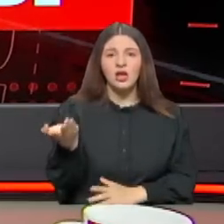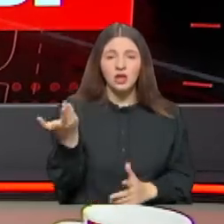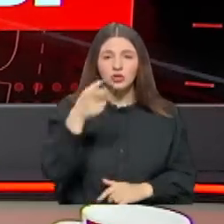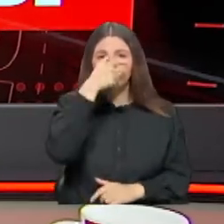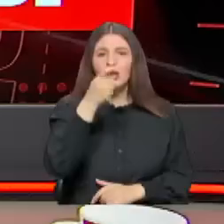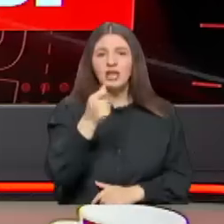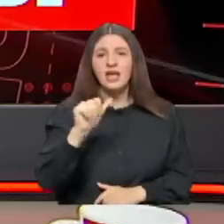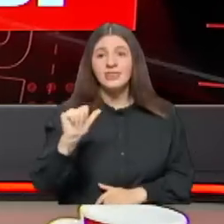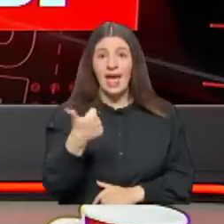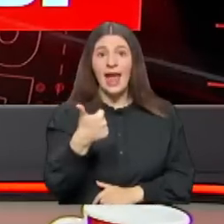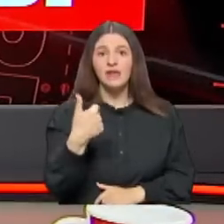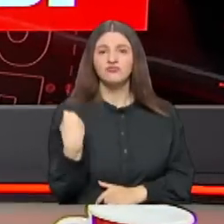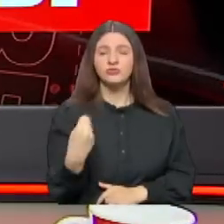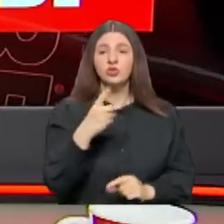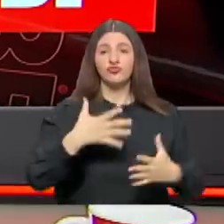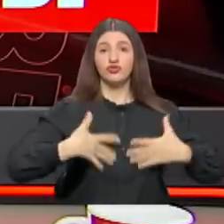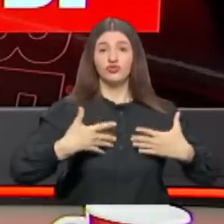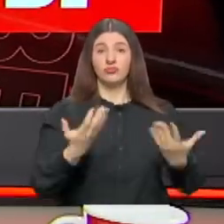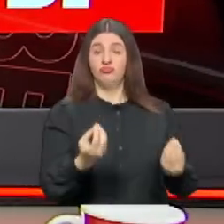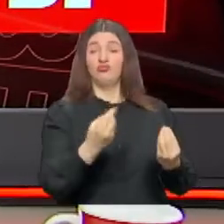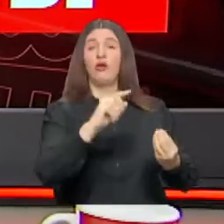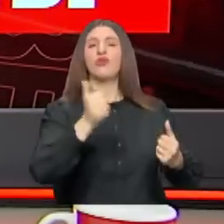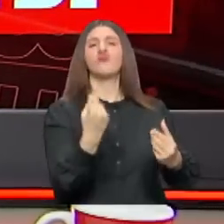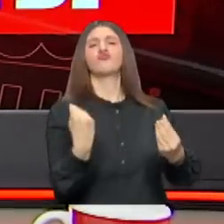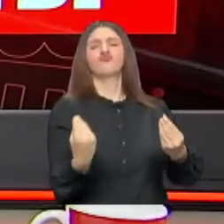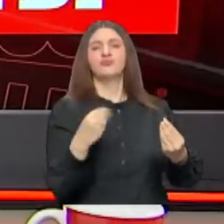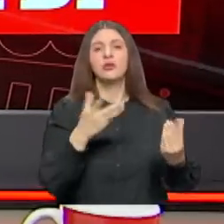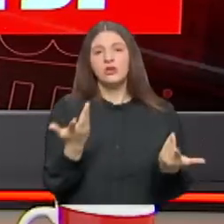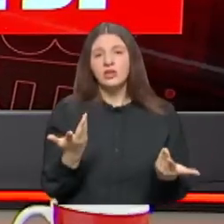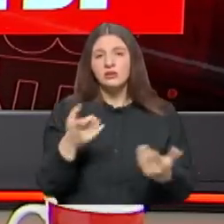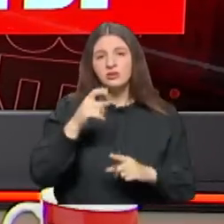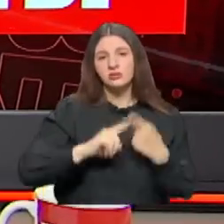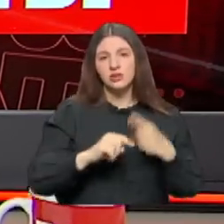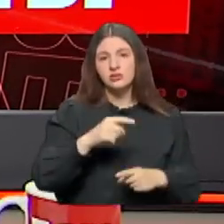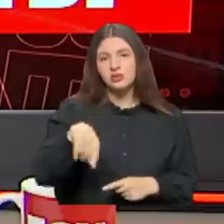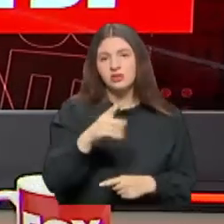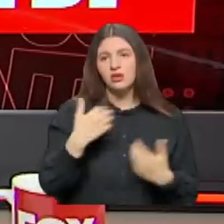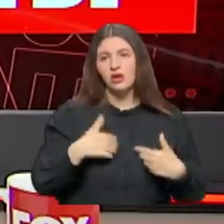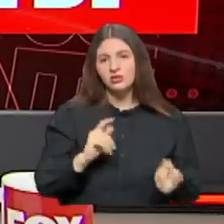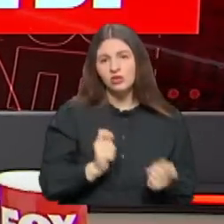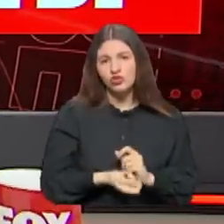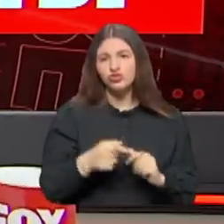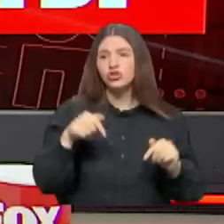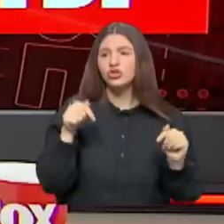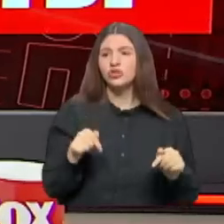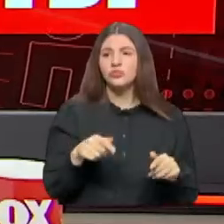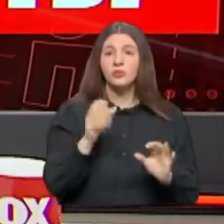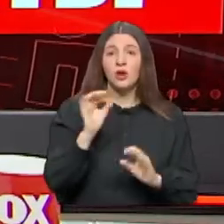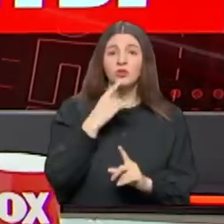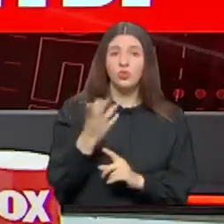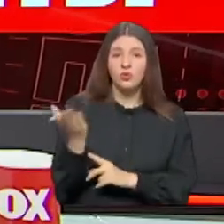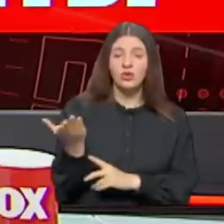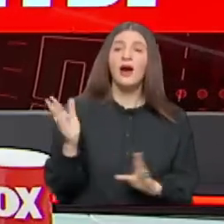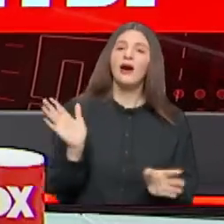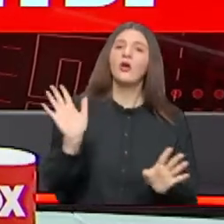Türk lirası değerliyken onunla övünüyorlardı. Dolayısıyla siyaseten durum değişti. Şimdi böyle